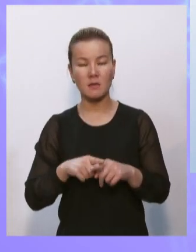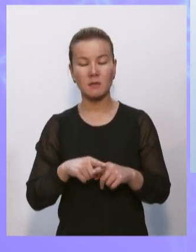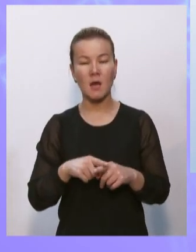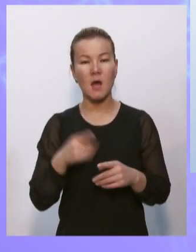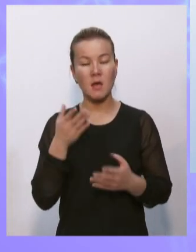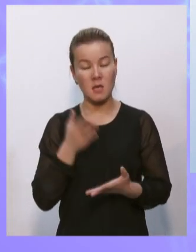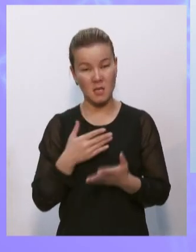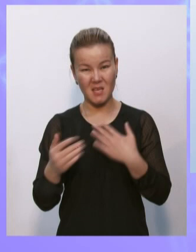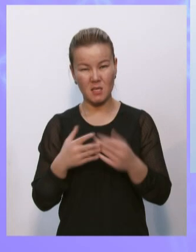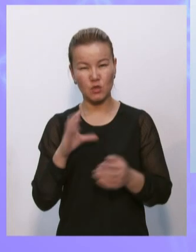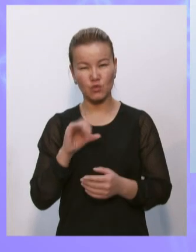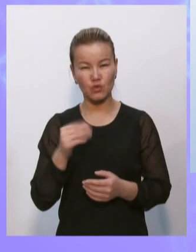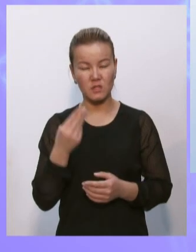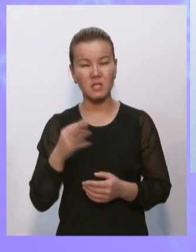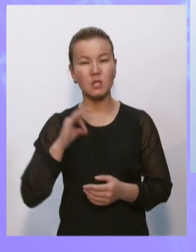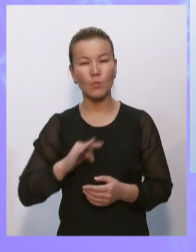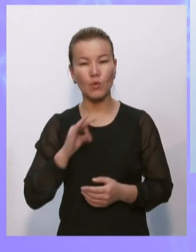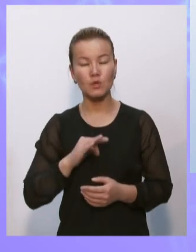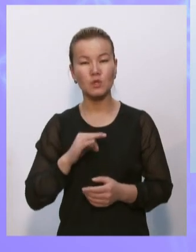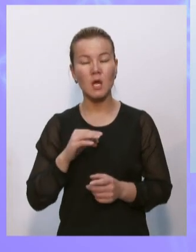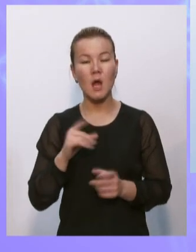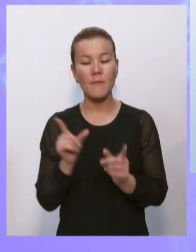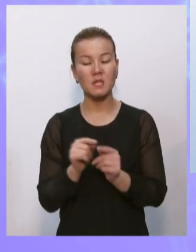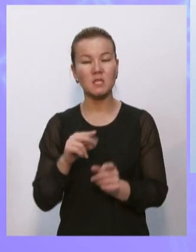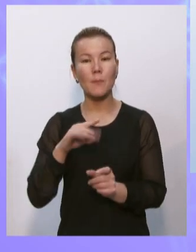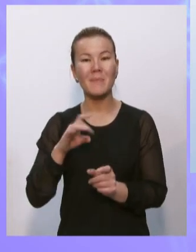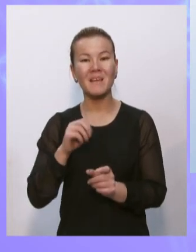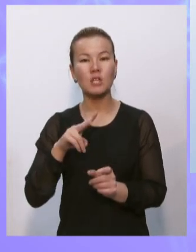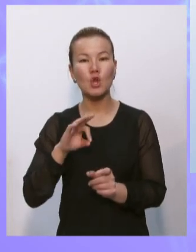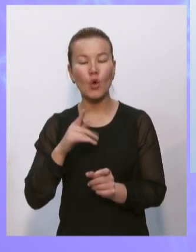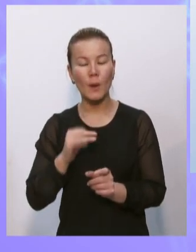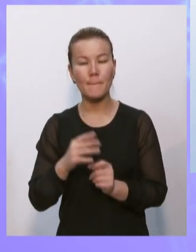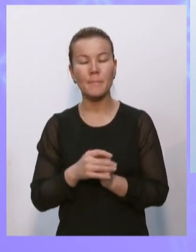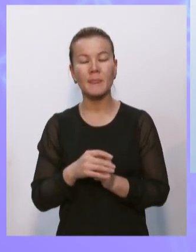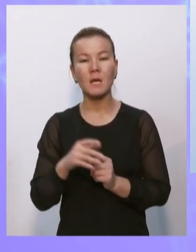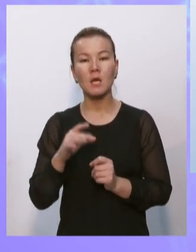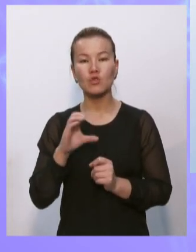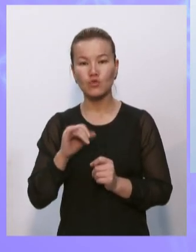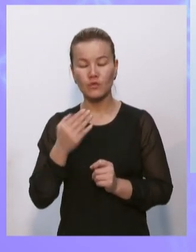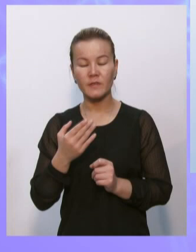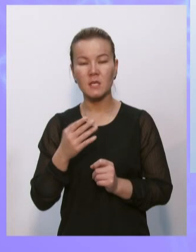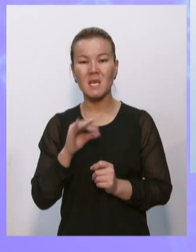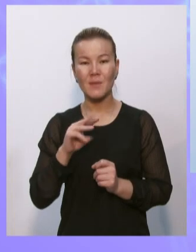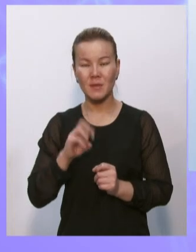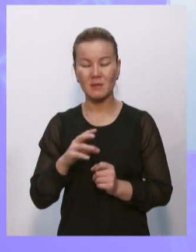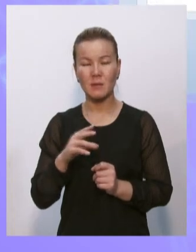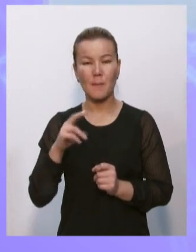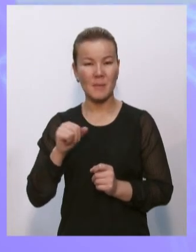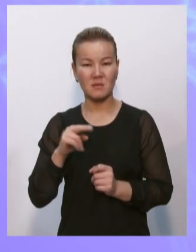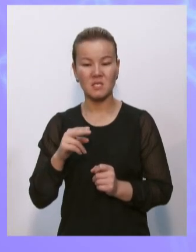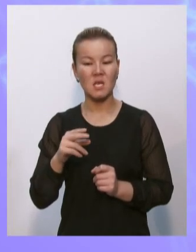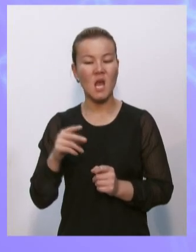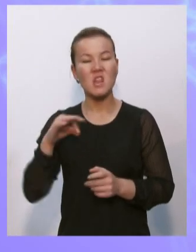если существительное употреблено с предлогом. Существительное в именительном падеже с предлогами